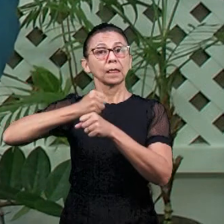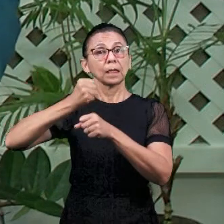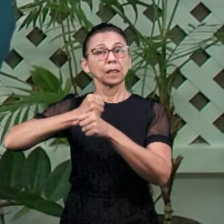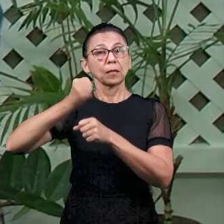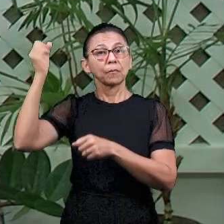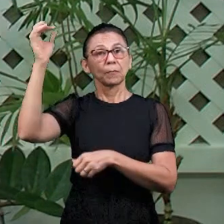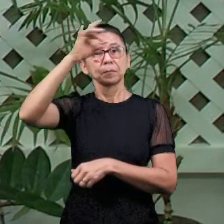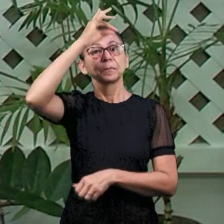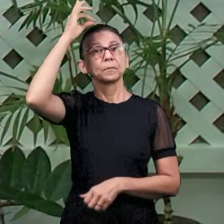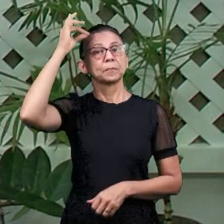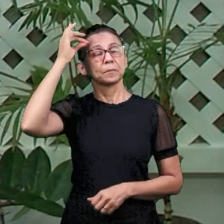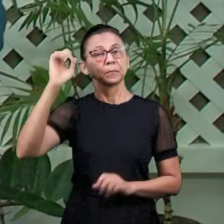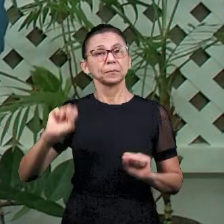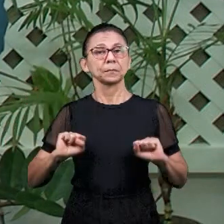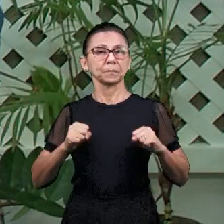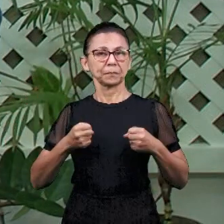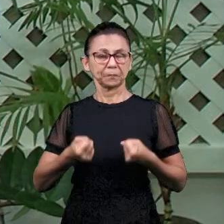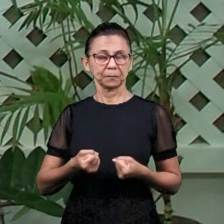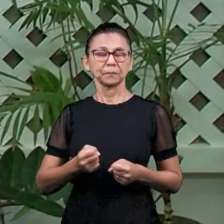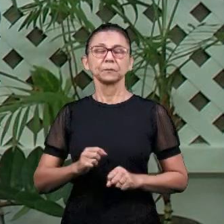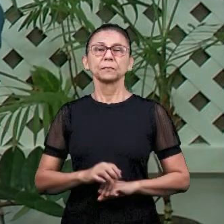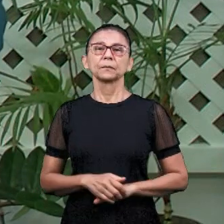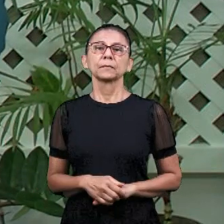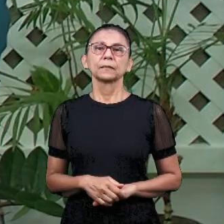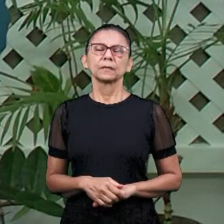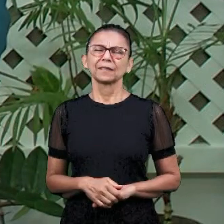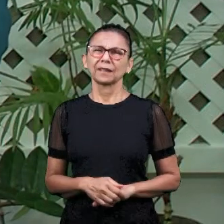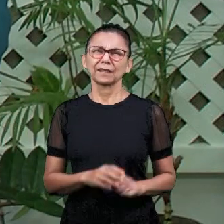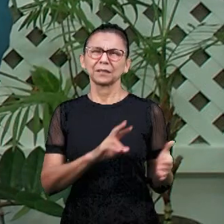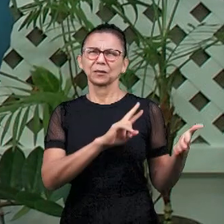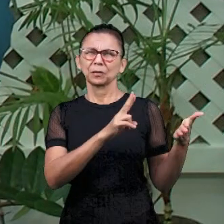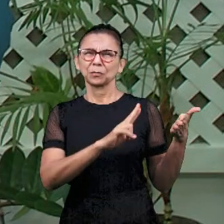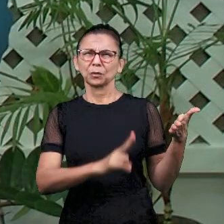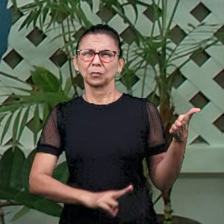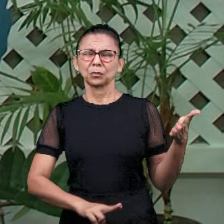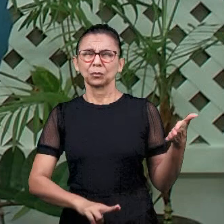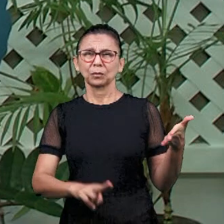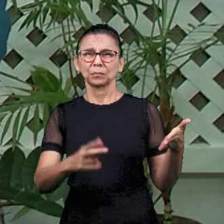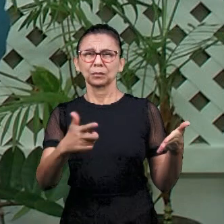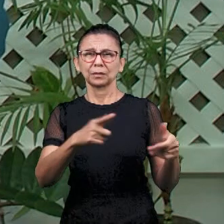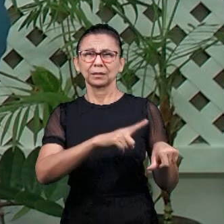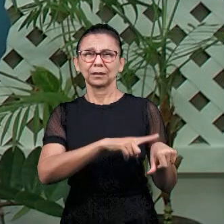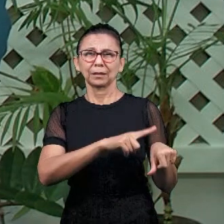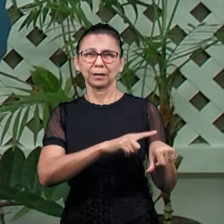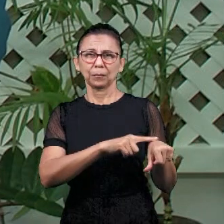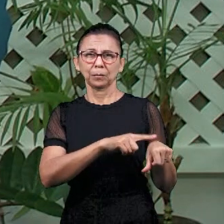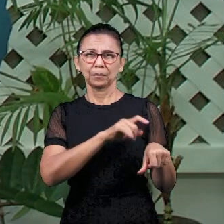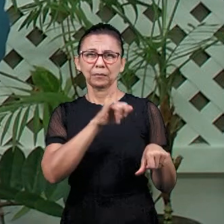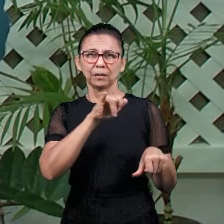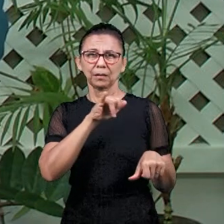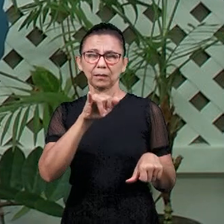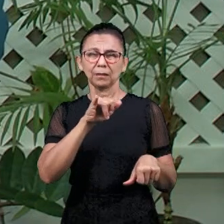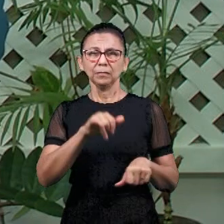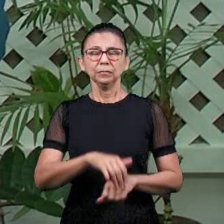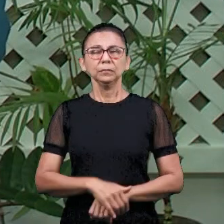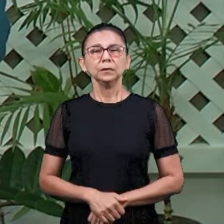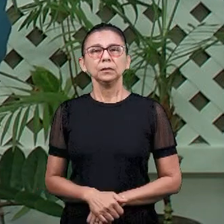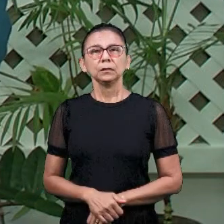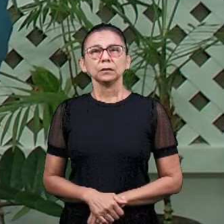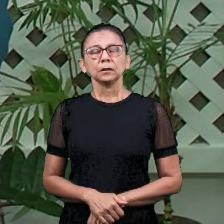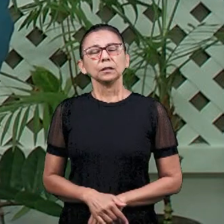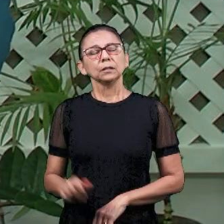Nous n'allons pas citer des noms ici parce que le temps ne nous permet pas. Mais les églises, par exemple l'Europe, les États-Unis,